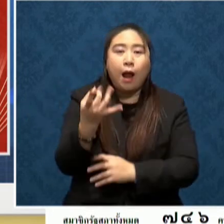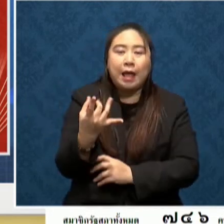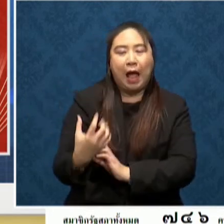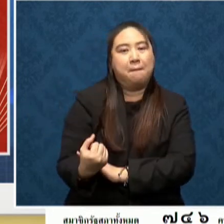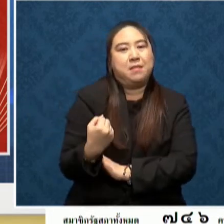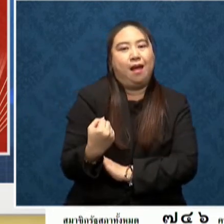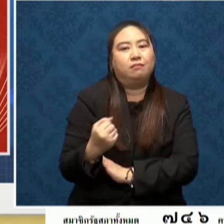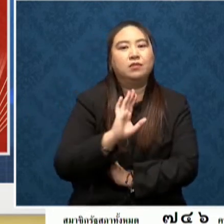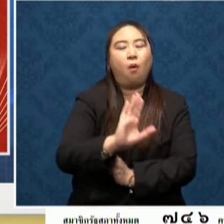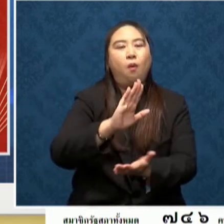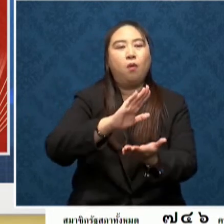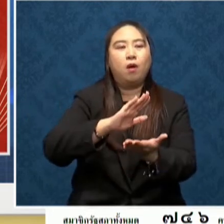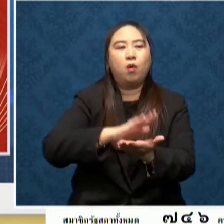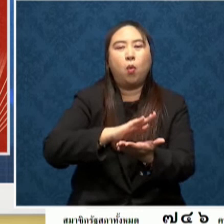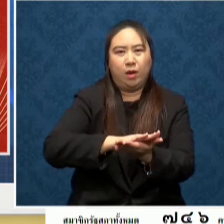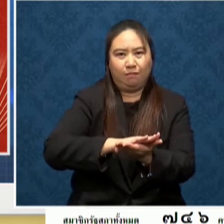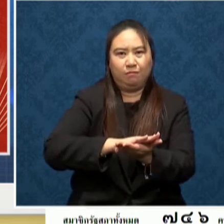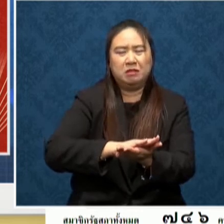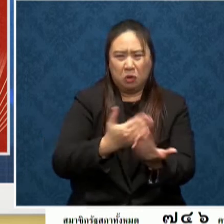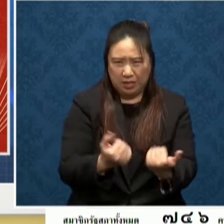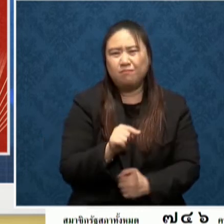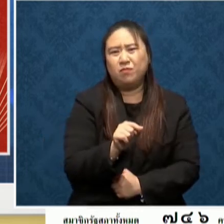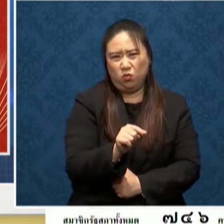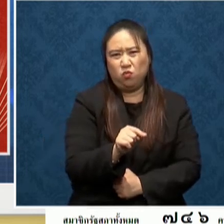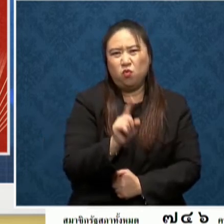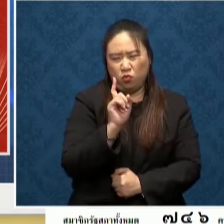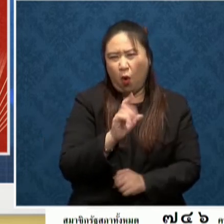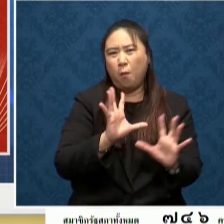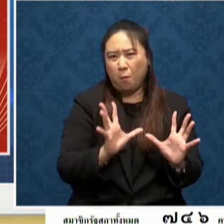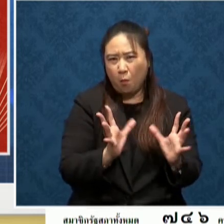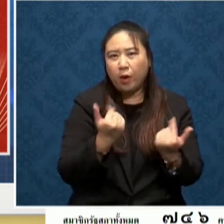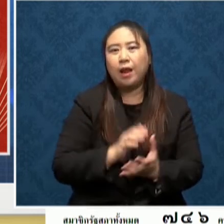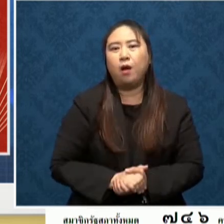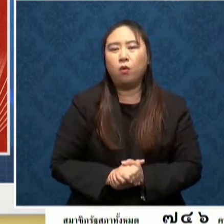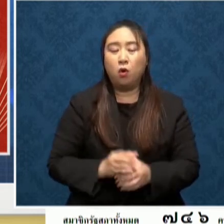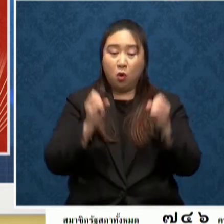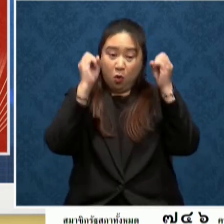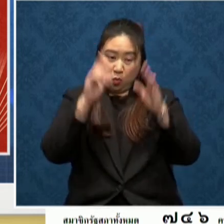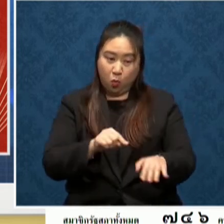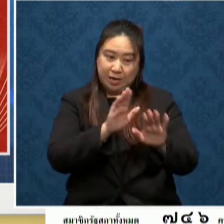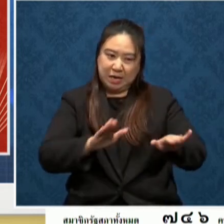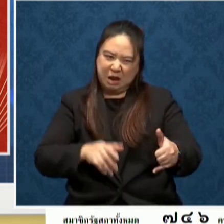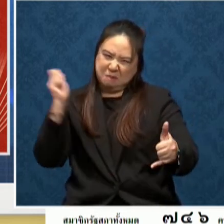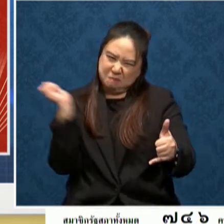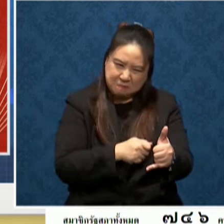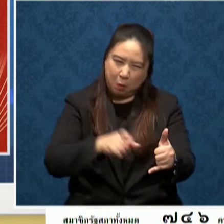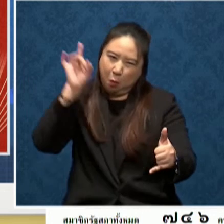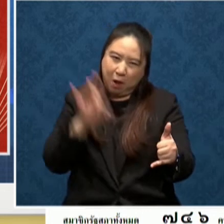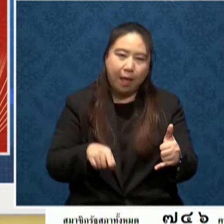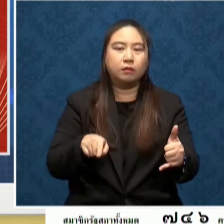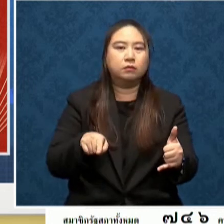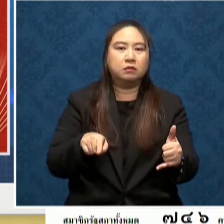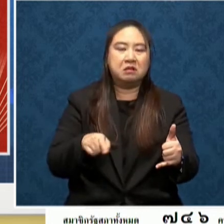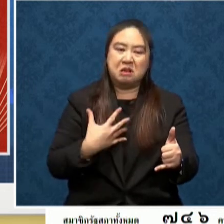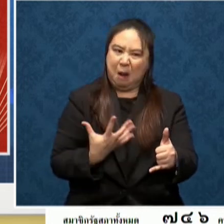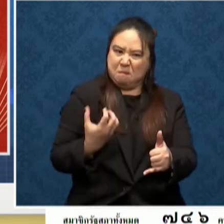ต้หมดไปแล้วครูที่กทำความรุนแรงต่อเด็ก หรอใช้อาณานิยมในโงเรียนต้องพ